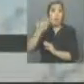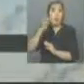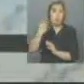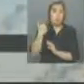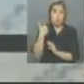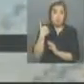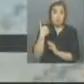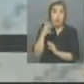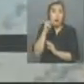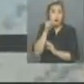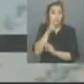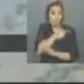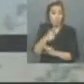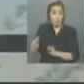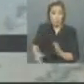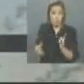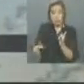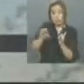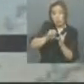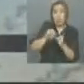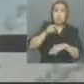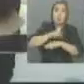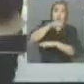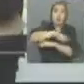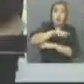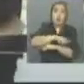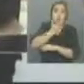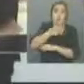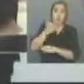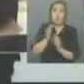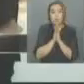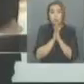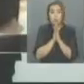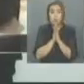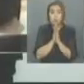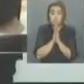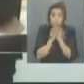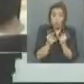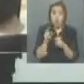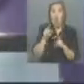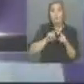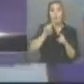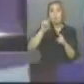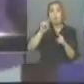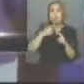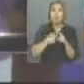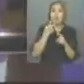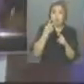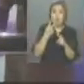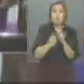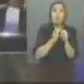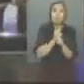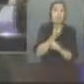านน้ำหลวงอาบศพเวลา 17:00 น.และจะตั้งสวดพระอภิธรรมจนถึงวันที่1กุมภาพัน